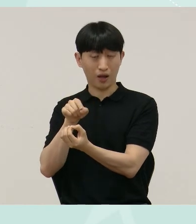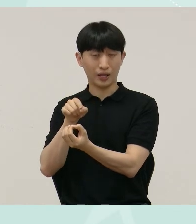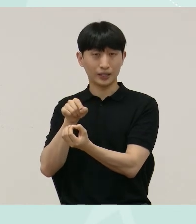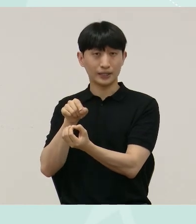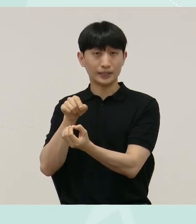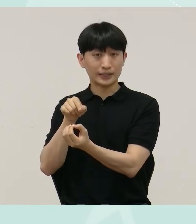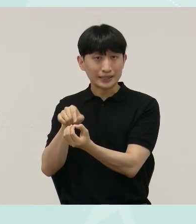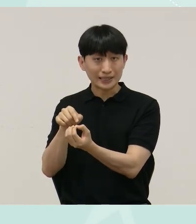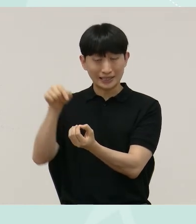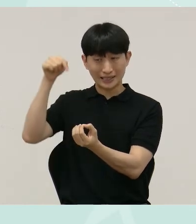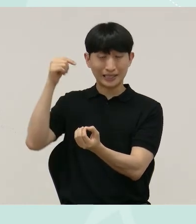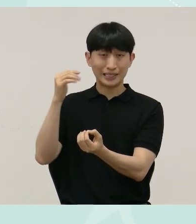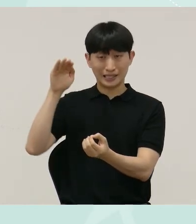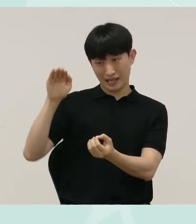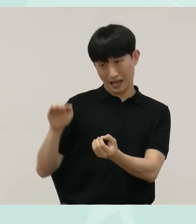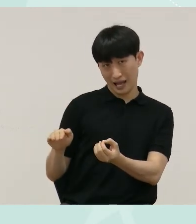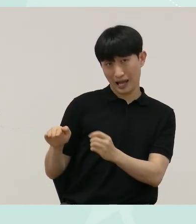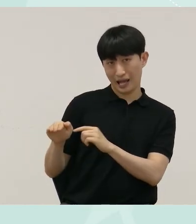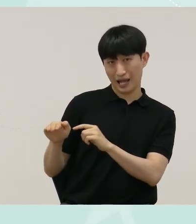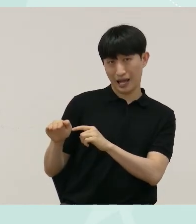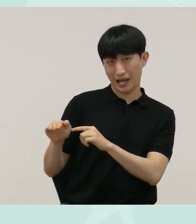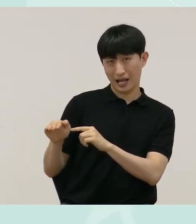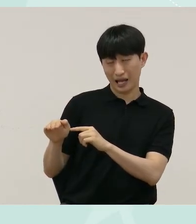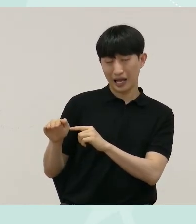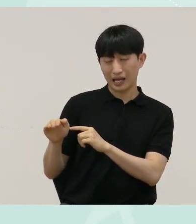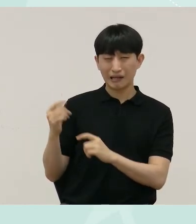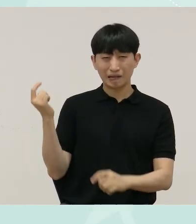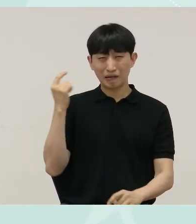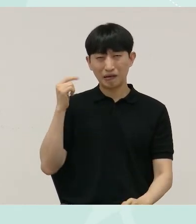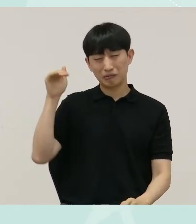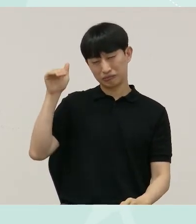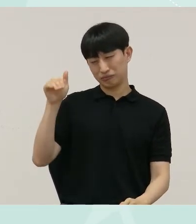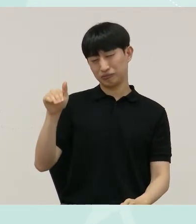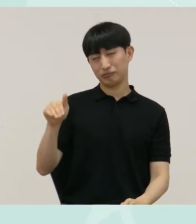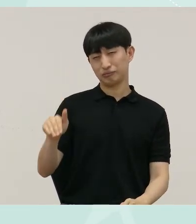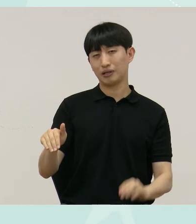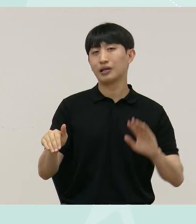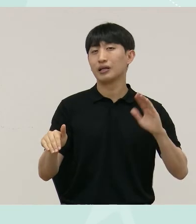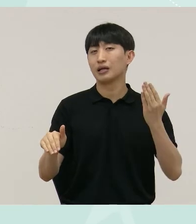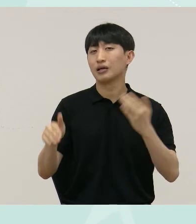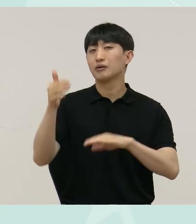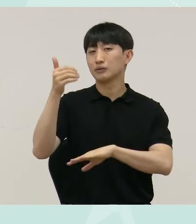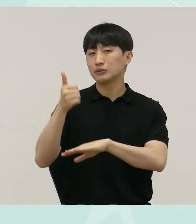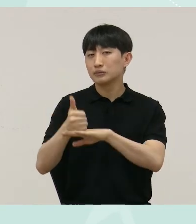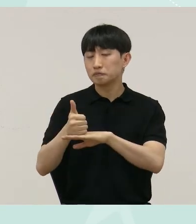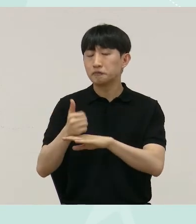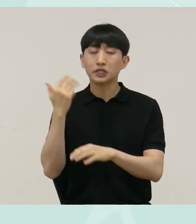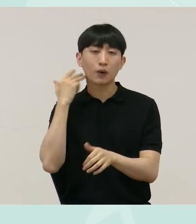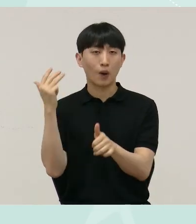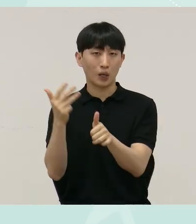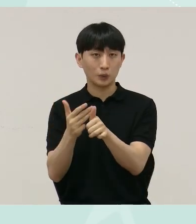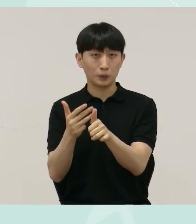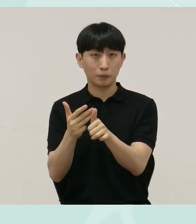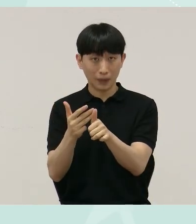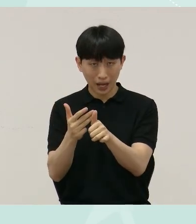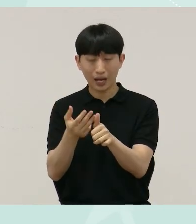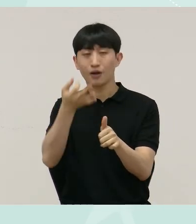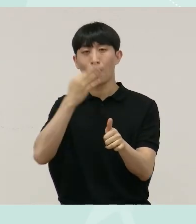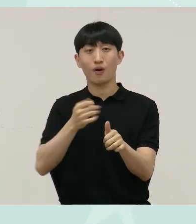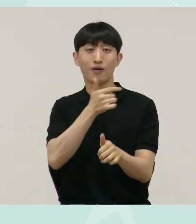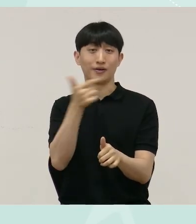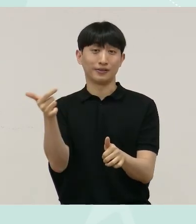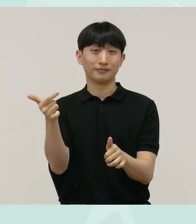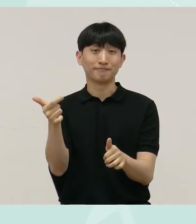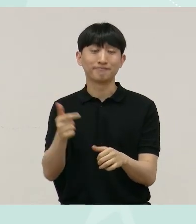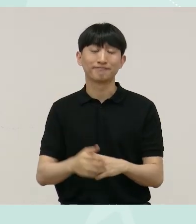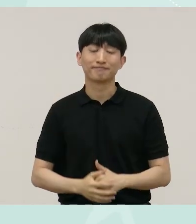이 저음역대 청력도 곧 더 많이 떨어질 것이기 때문에 여러 가지 면에서 인공화가 훨씬 더 효율적일 수 있다라고 말씀을 드릴 수 있을 것